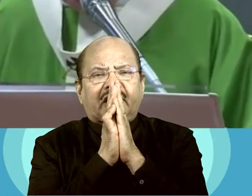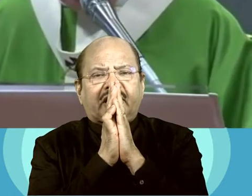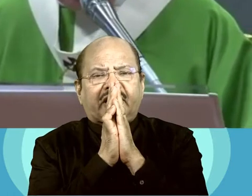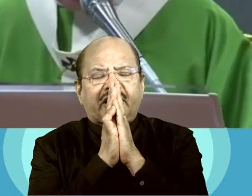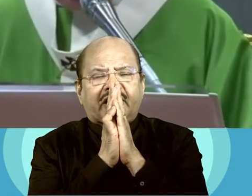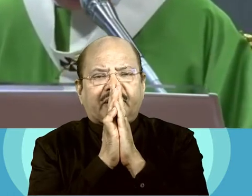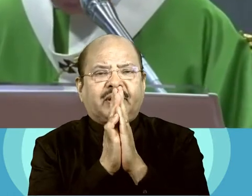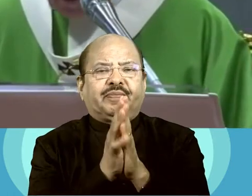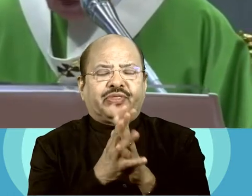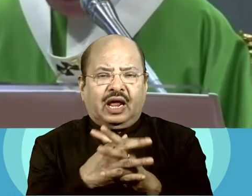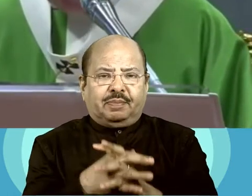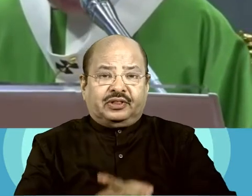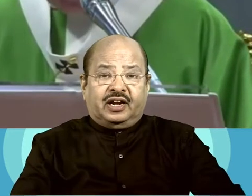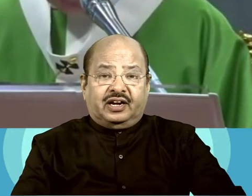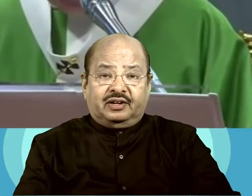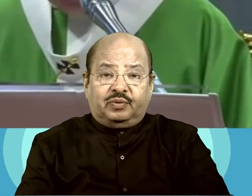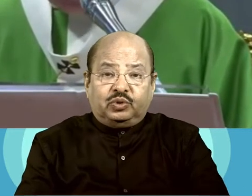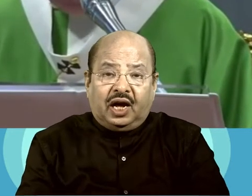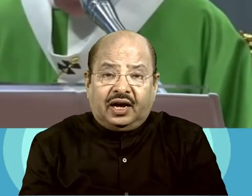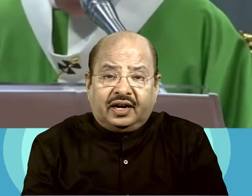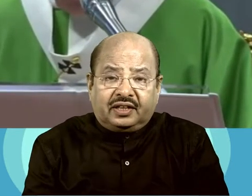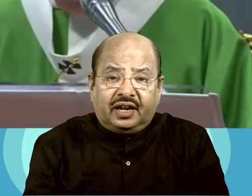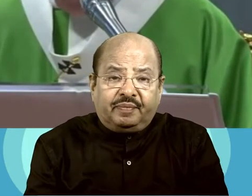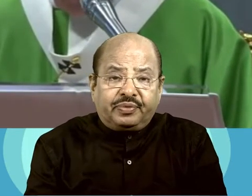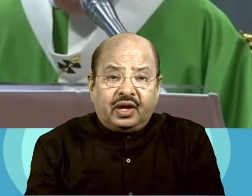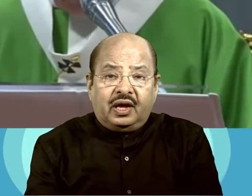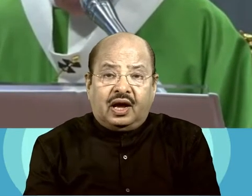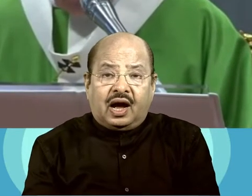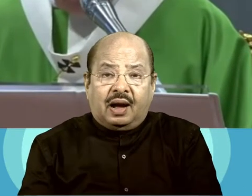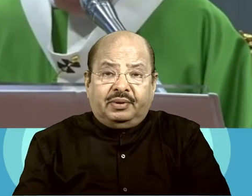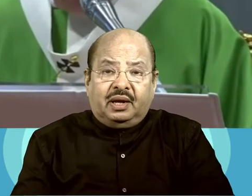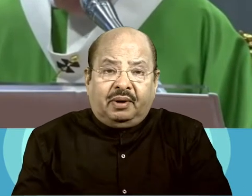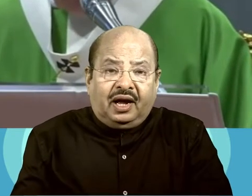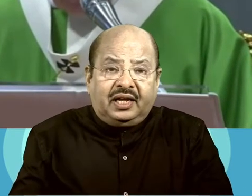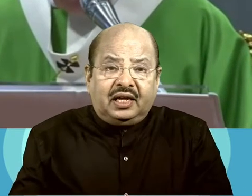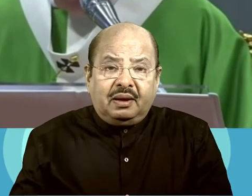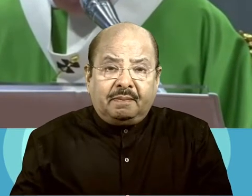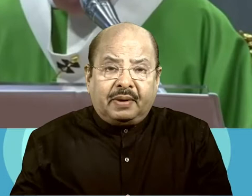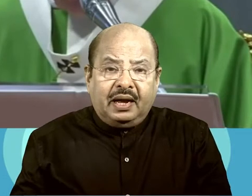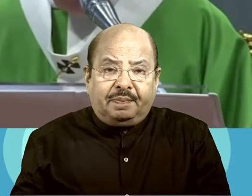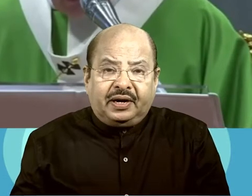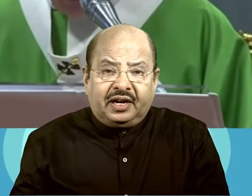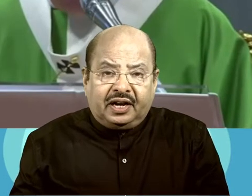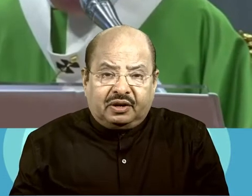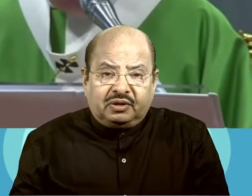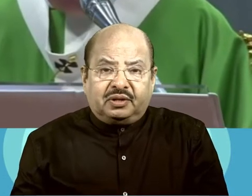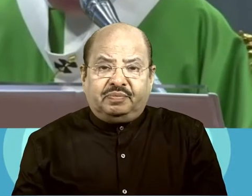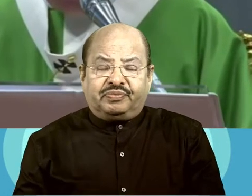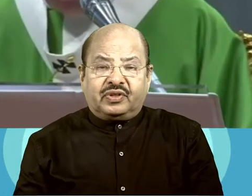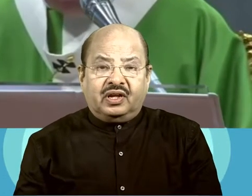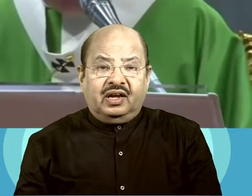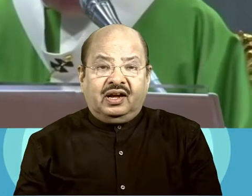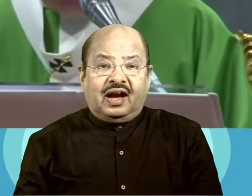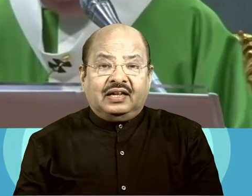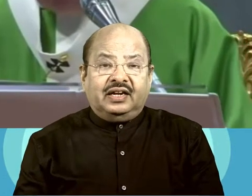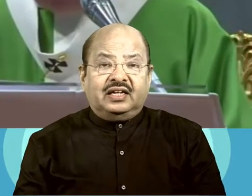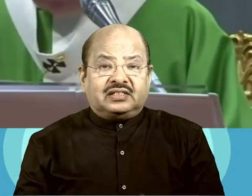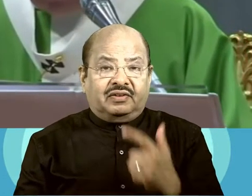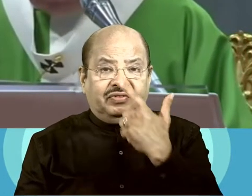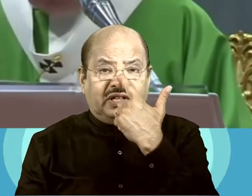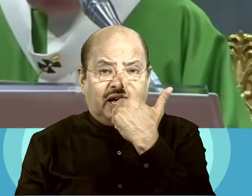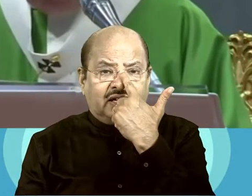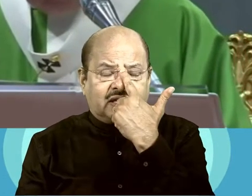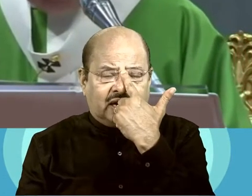ദൈവമേ അനുഗ്രഹിക്കണമേ. 42. ഉദാഹരണത്തിന്, അമിതമായി ഭയപ്പെട്ടിരിക്കുന്നതും